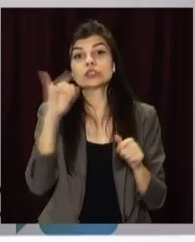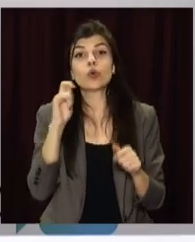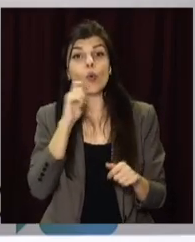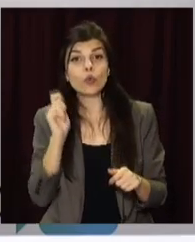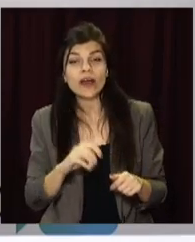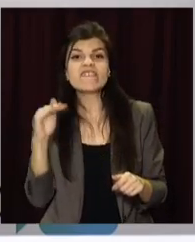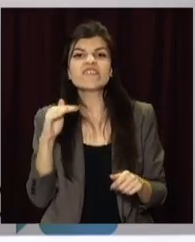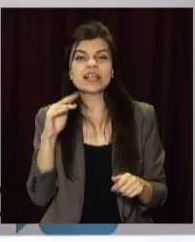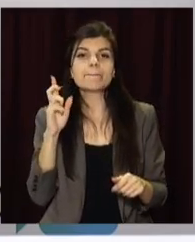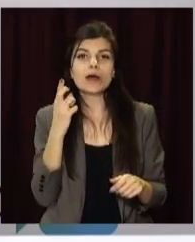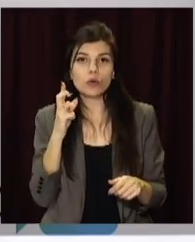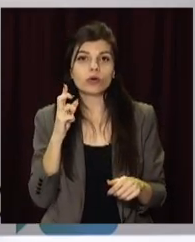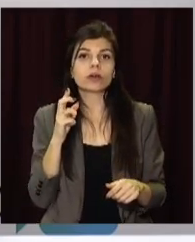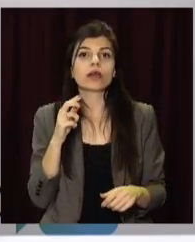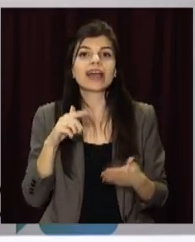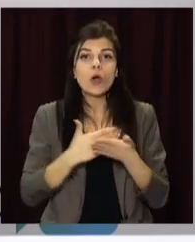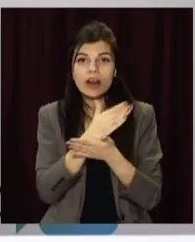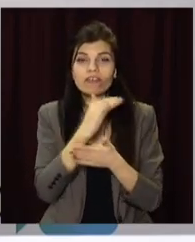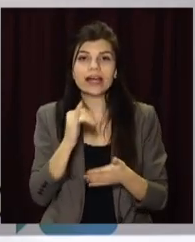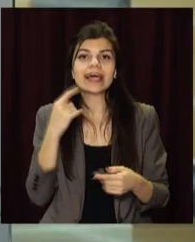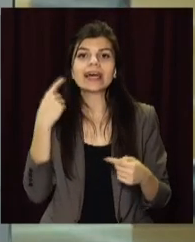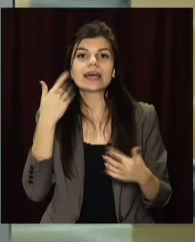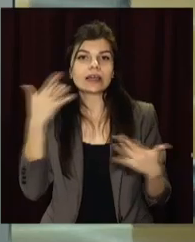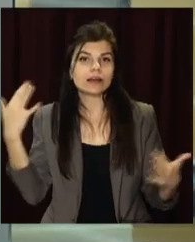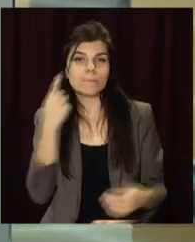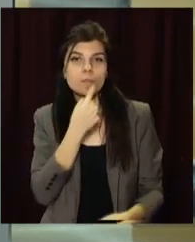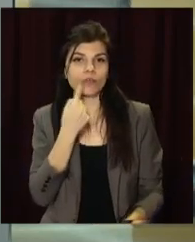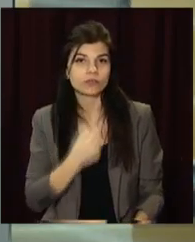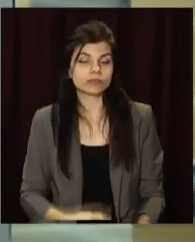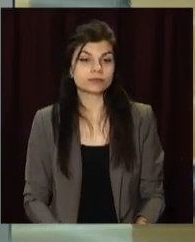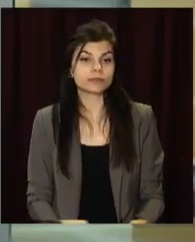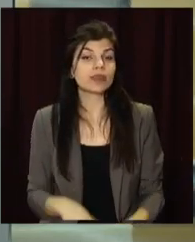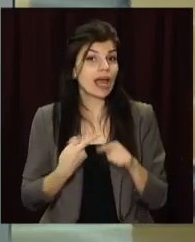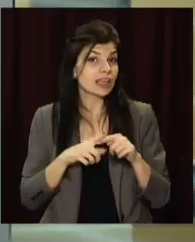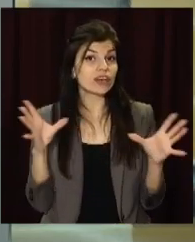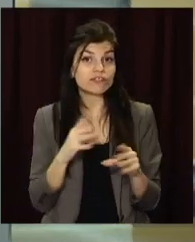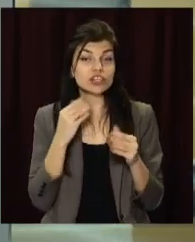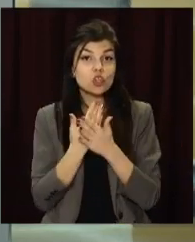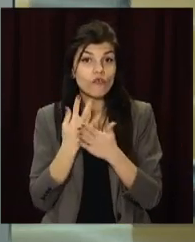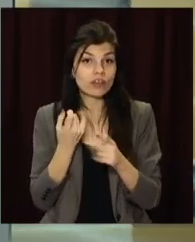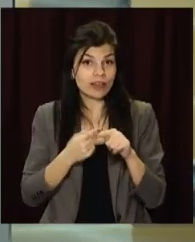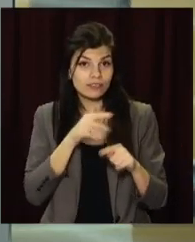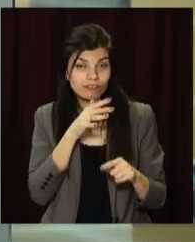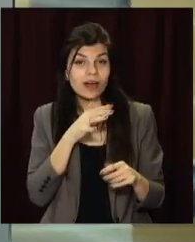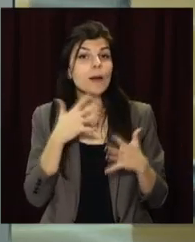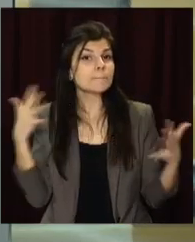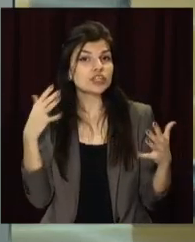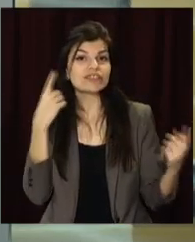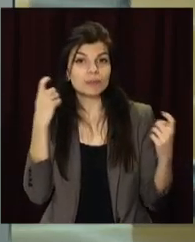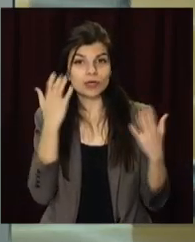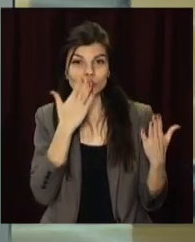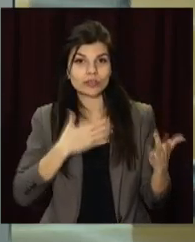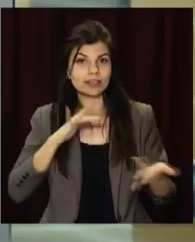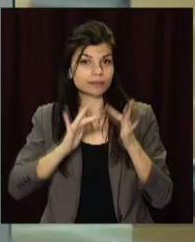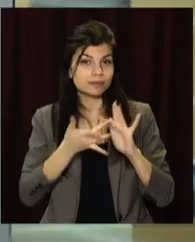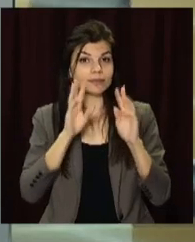України, фізики, біології, географії і іноземних мов. Це всі новини на цю годину. Більше інформації читайте на нашому